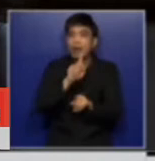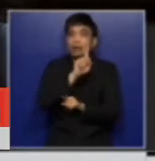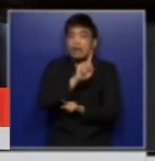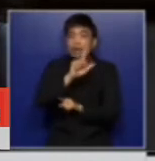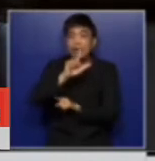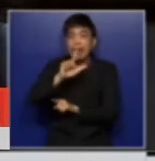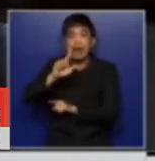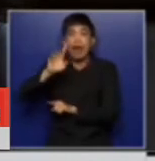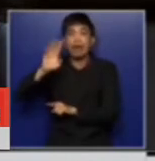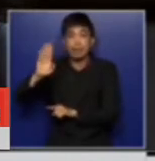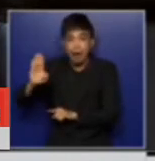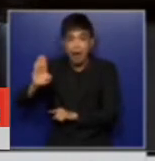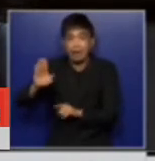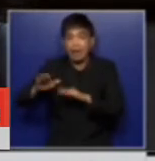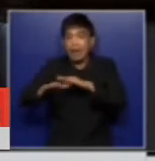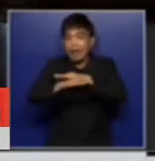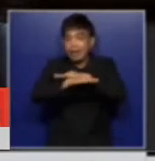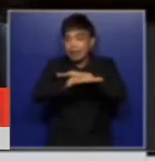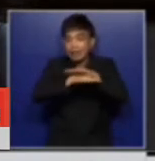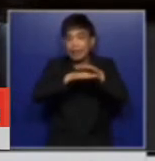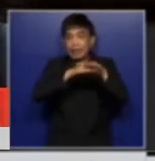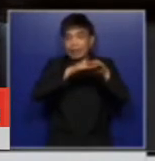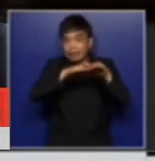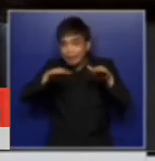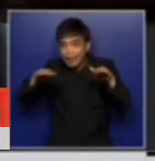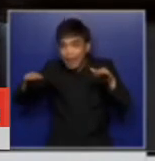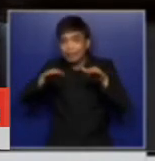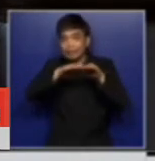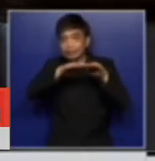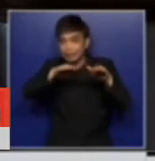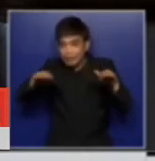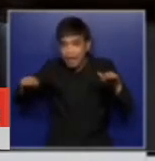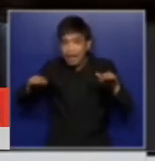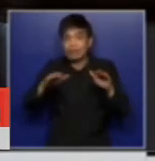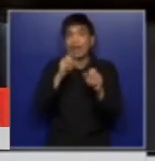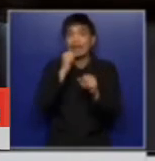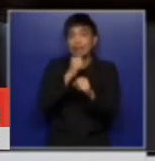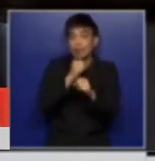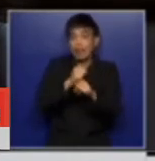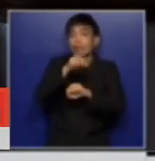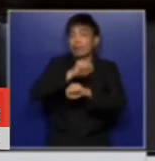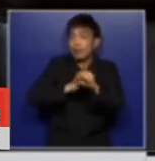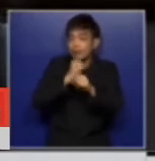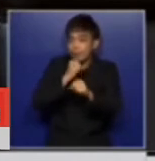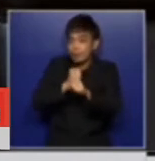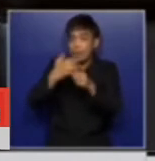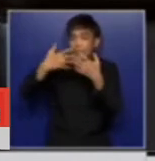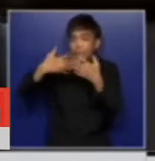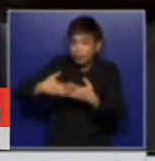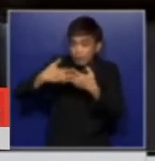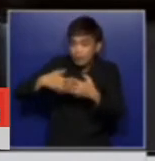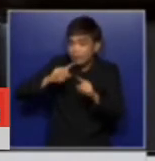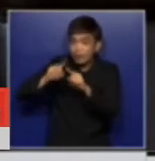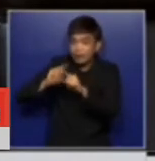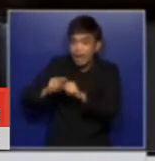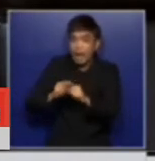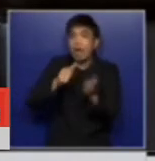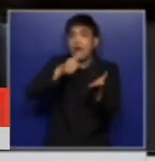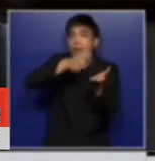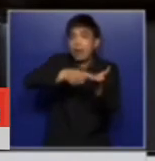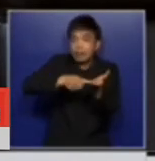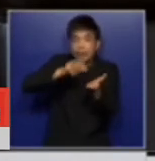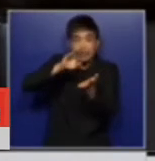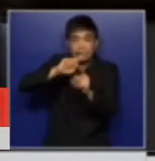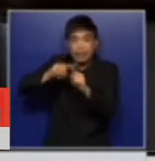เดียวฐานการผลิตอุตสาหกรรมเหล่านี้ครับถือเป็นฐานภาษีสำคัญให้กับประเทศนี้มาอย่างยาวน